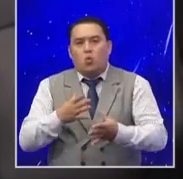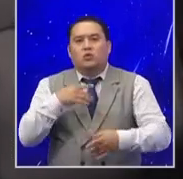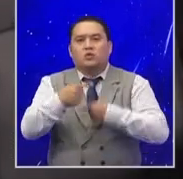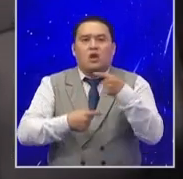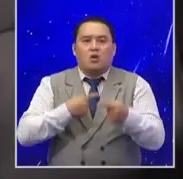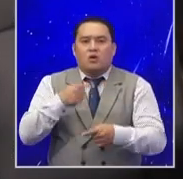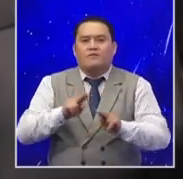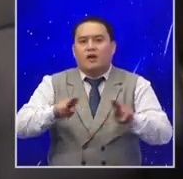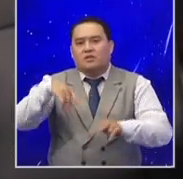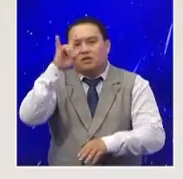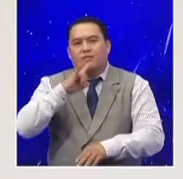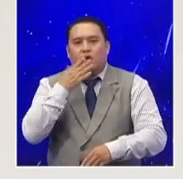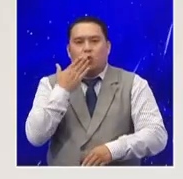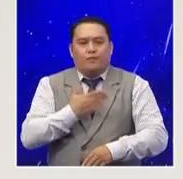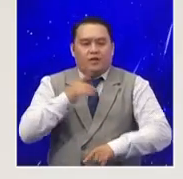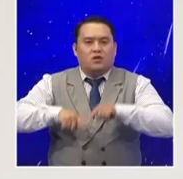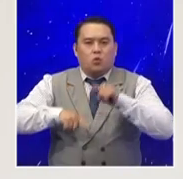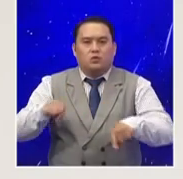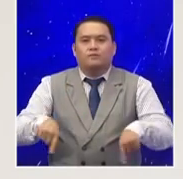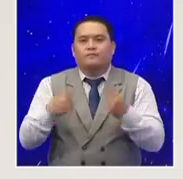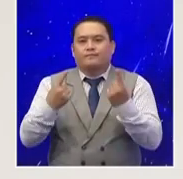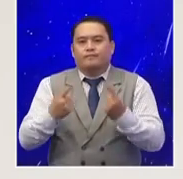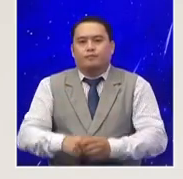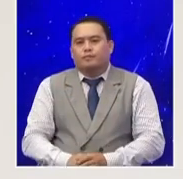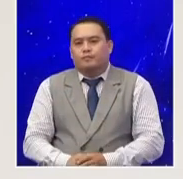народов и воспитание казахстанского патриотизма.